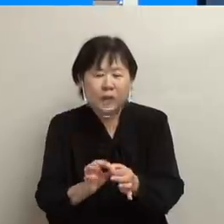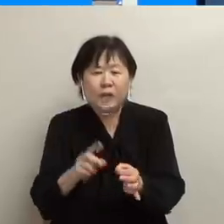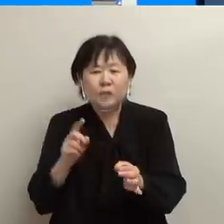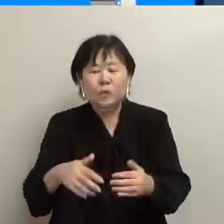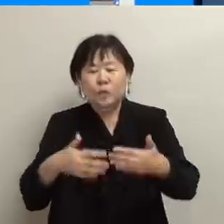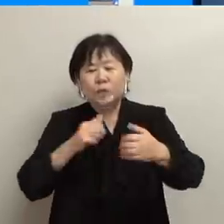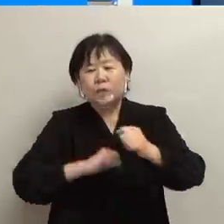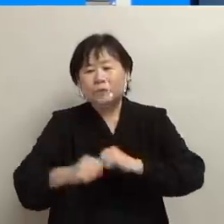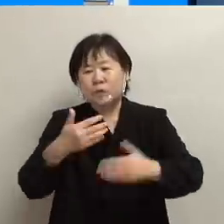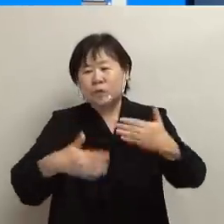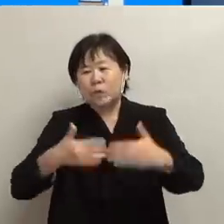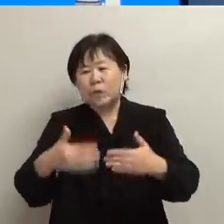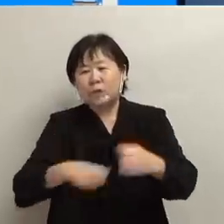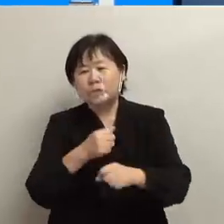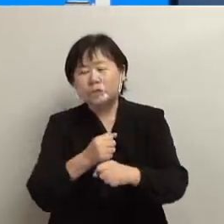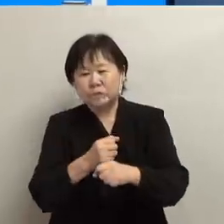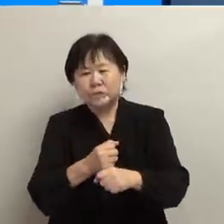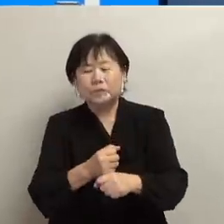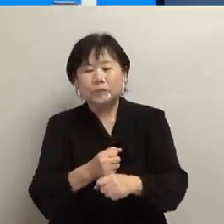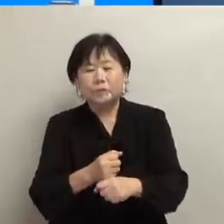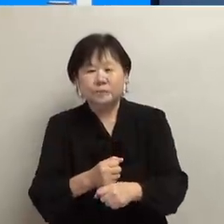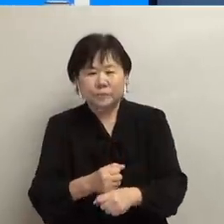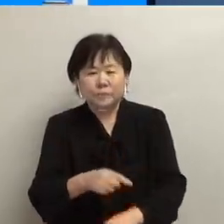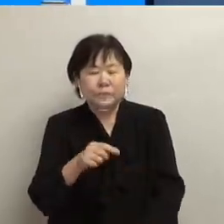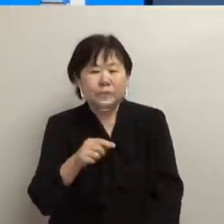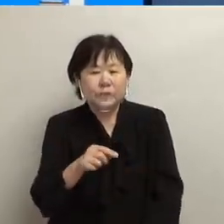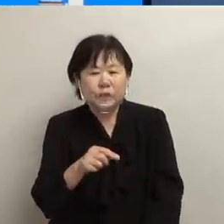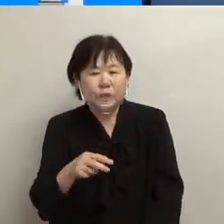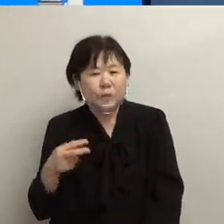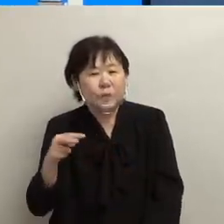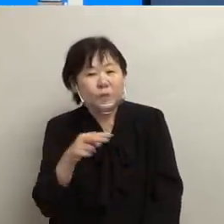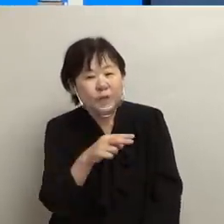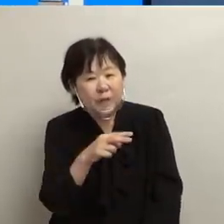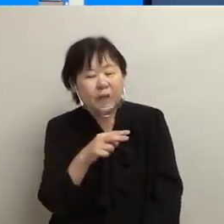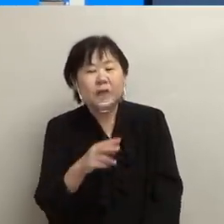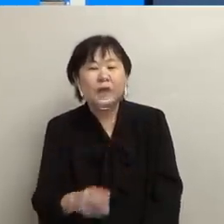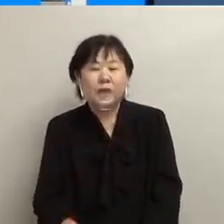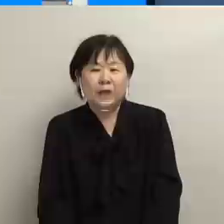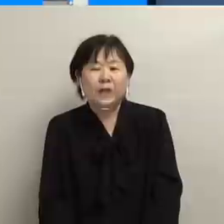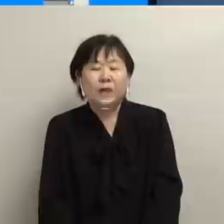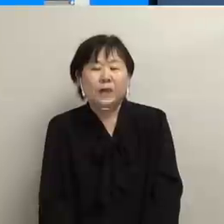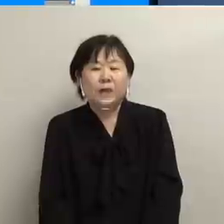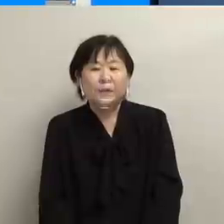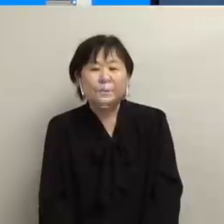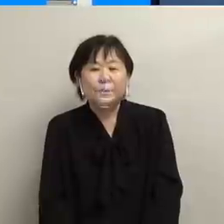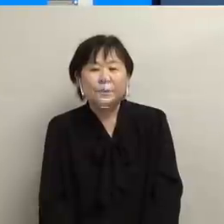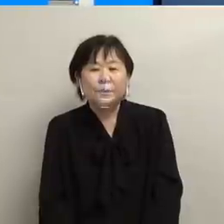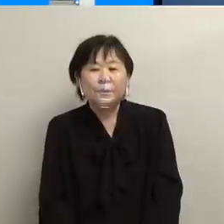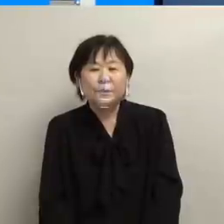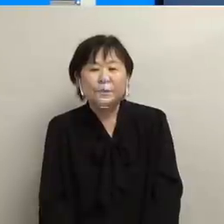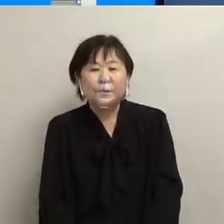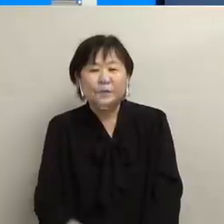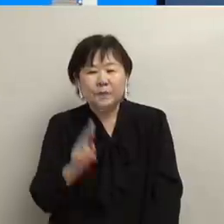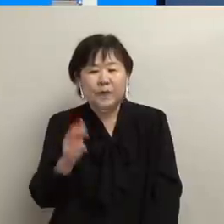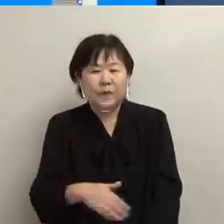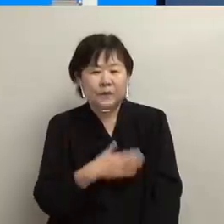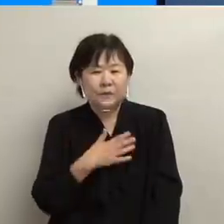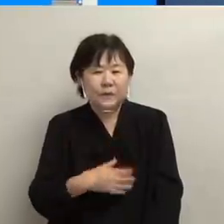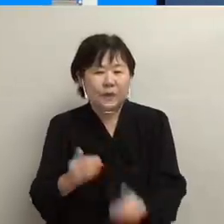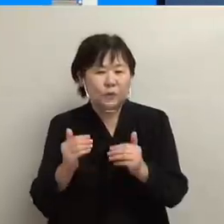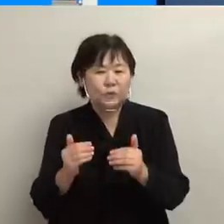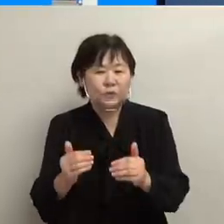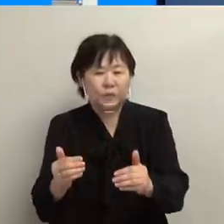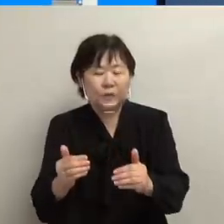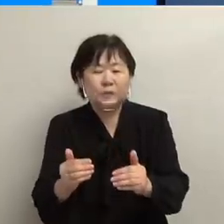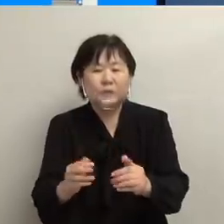まぁもう始めてるかもしれませんが動画みたいなものでもまあなんでしょうか理解を促進するため